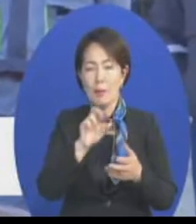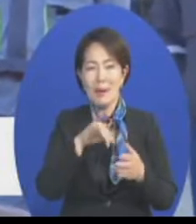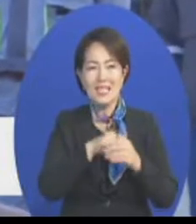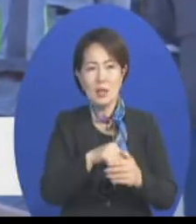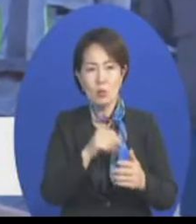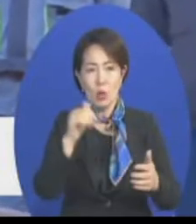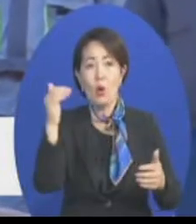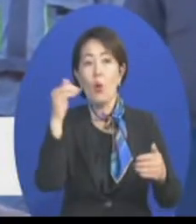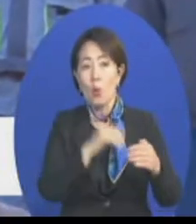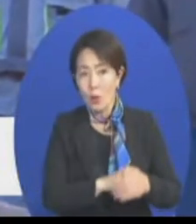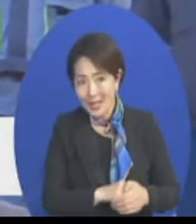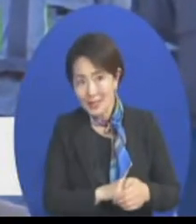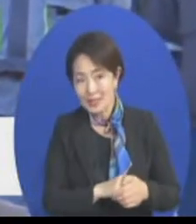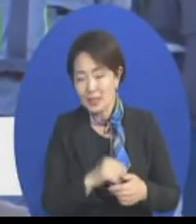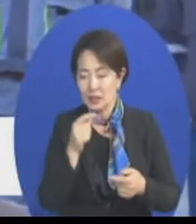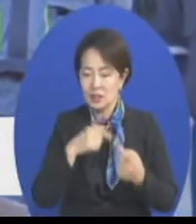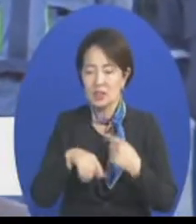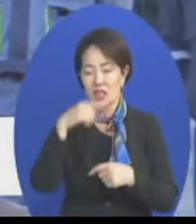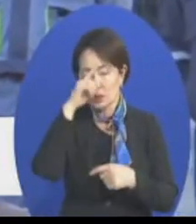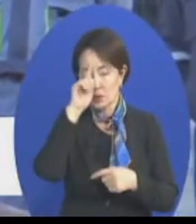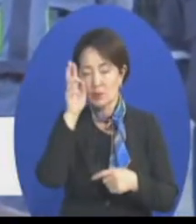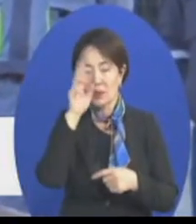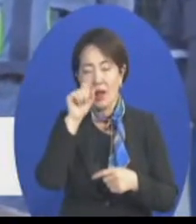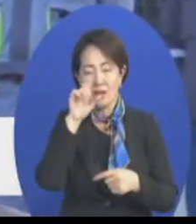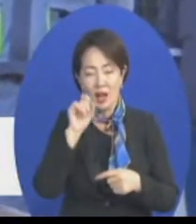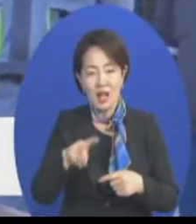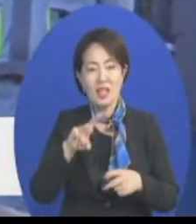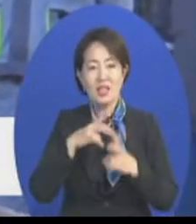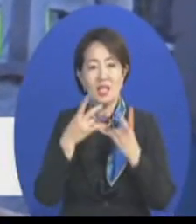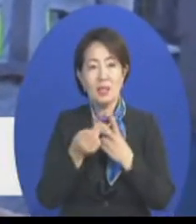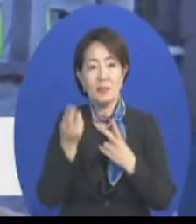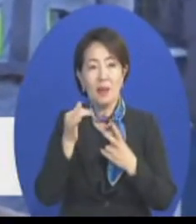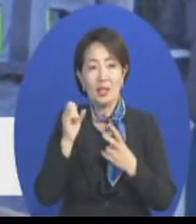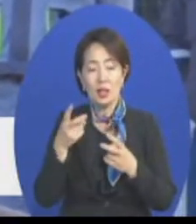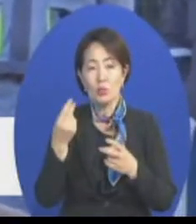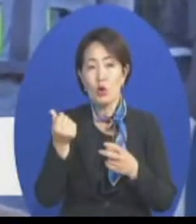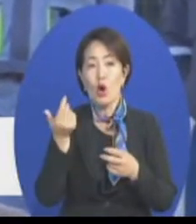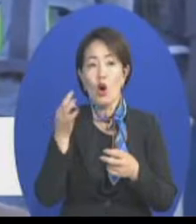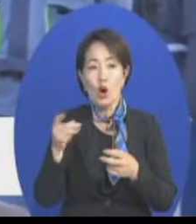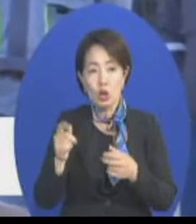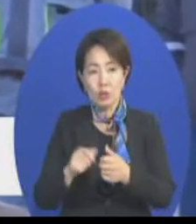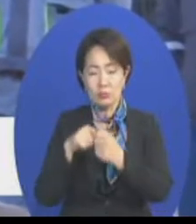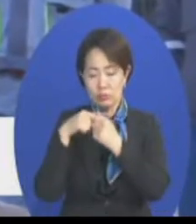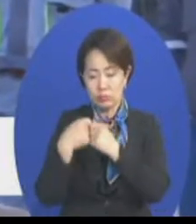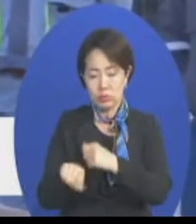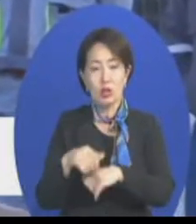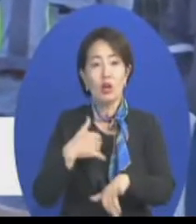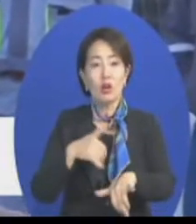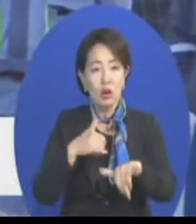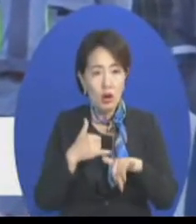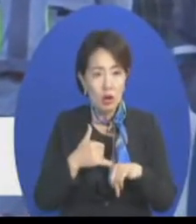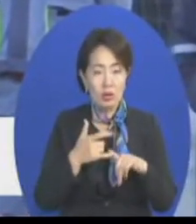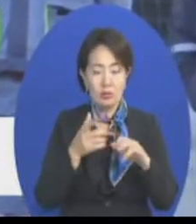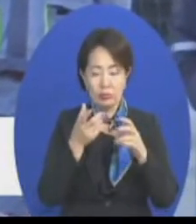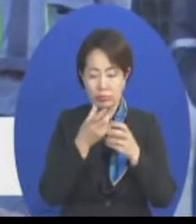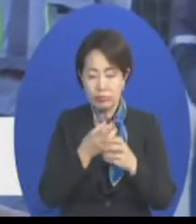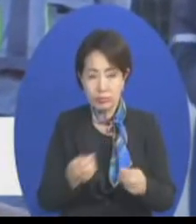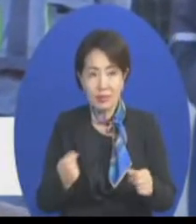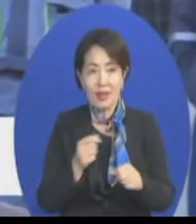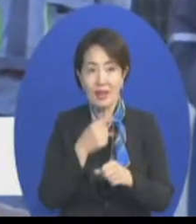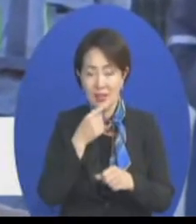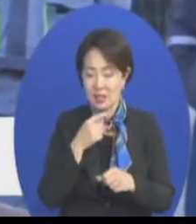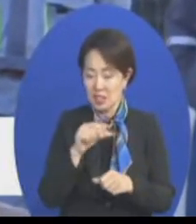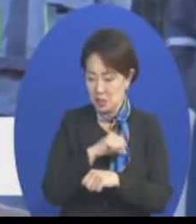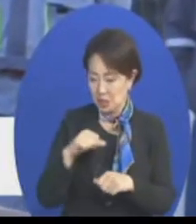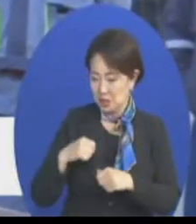хөрөнгө бол хураагдаад энэ үгээр эрүүл мэндийн даатгал, нийгмийн даатгалын өр төлбөрийг хөрлийг барагдуулах ажил явагдаж байгаа. Энэ талаар бас иргэд